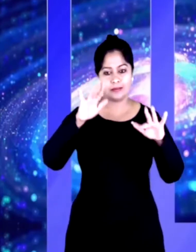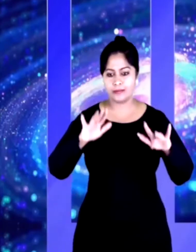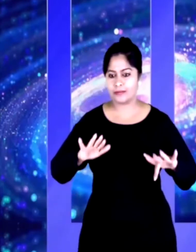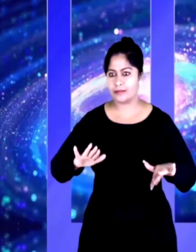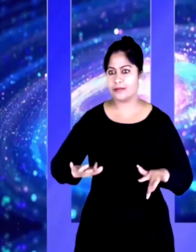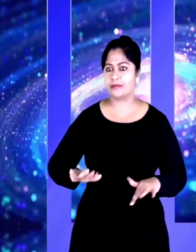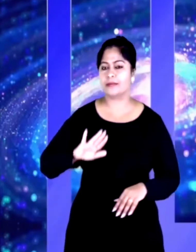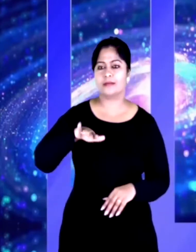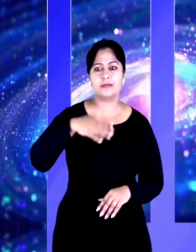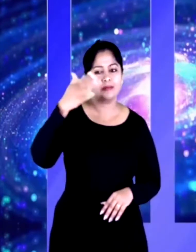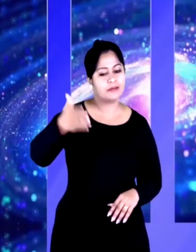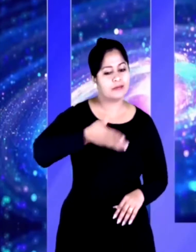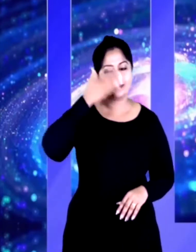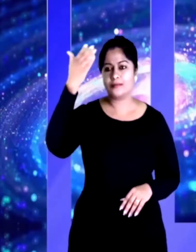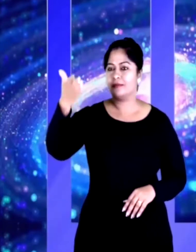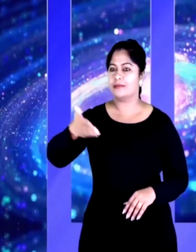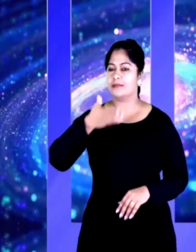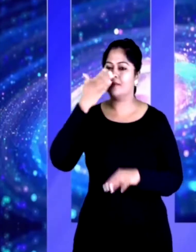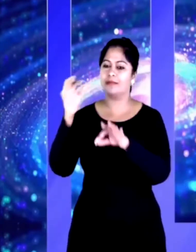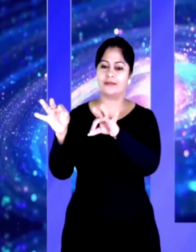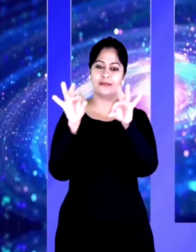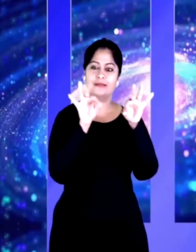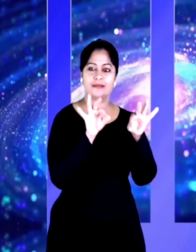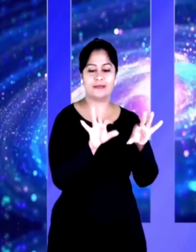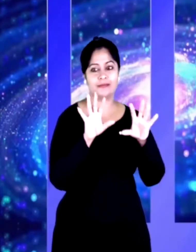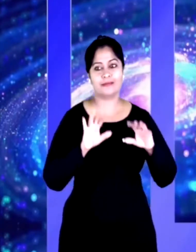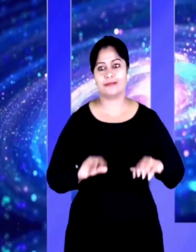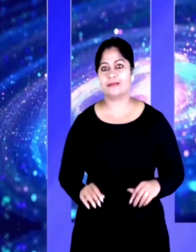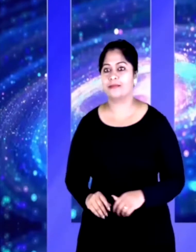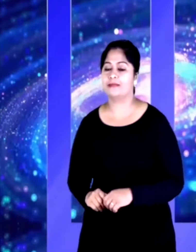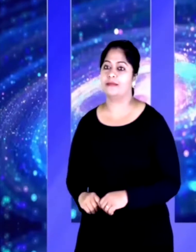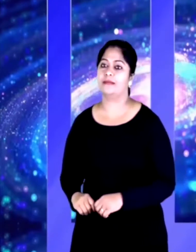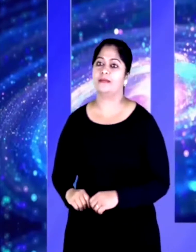பின்வுல் பாச்னை போல்